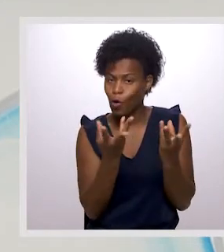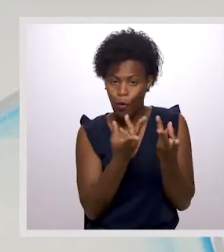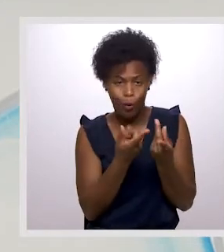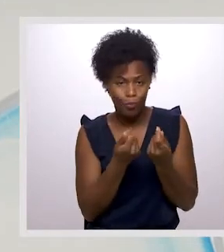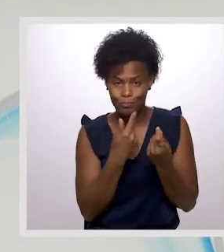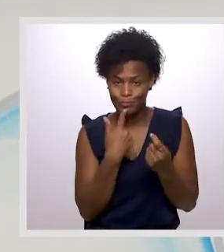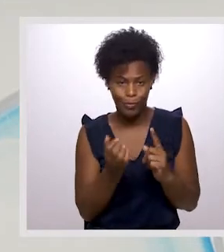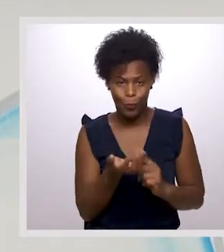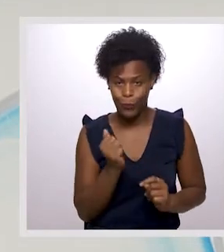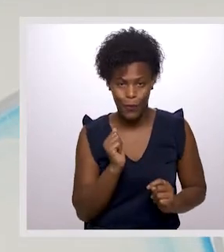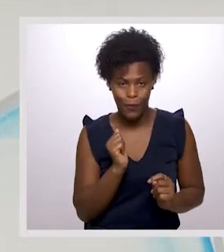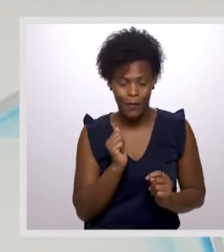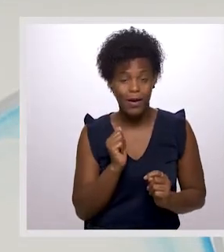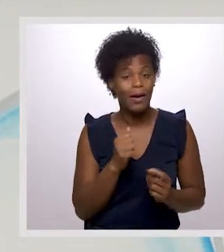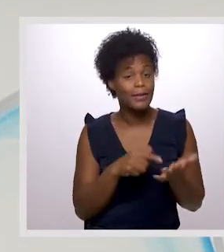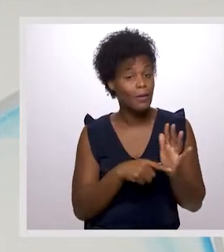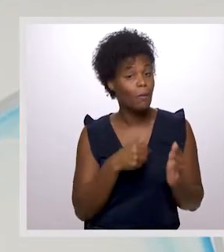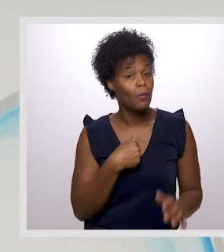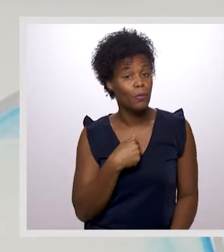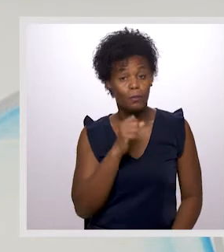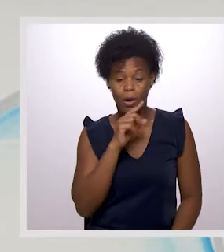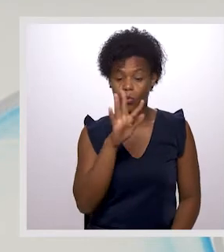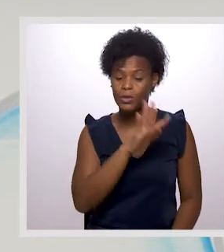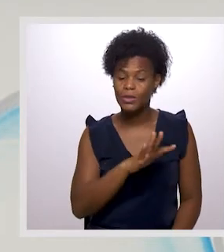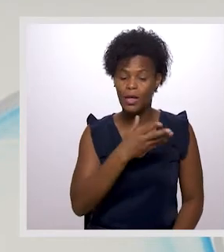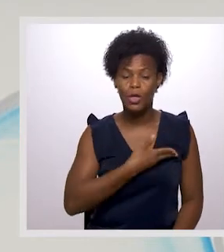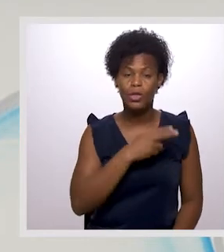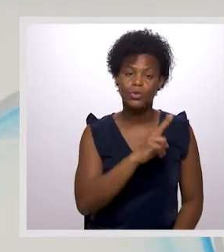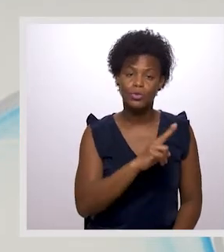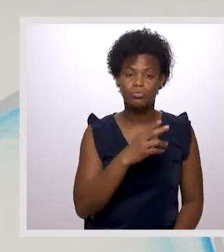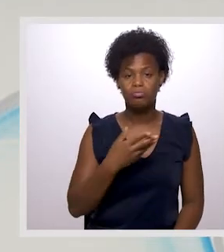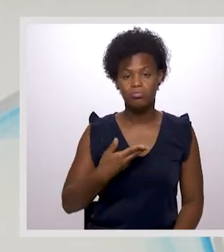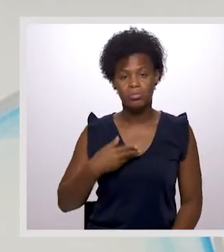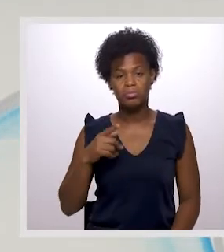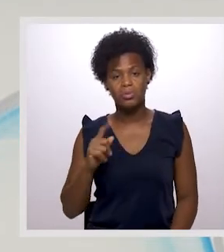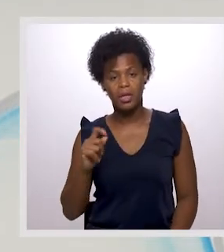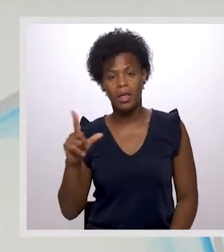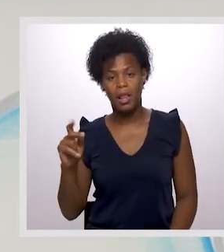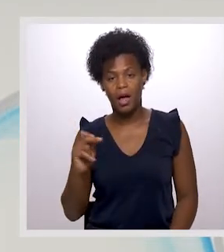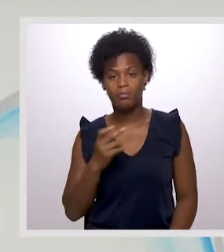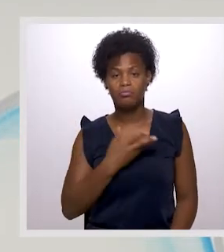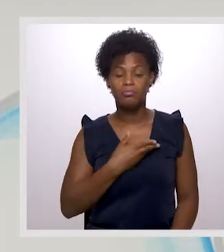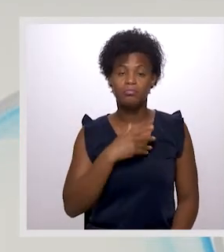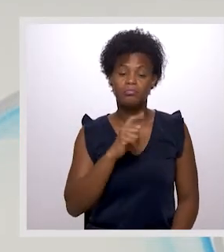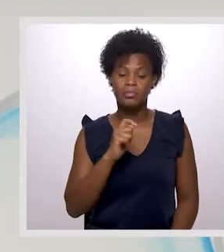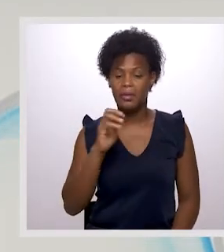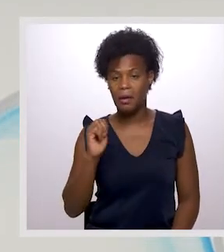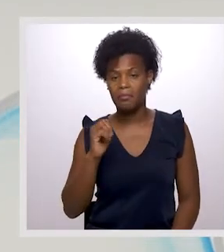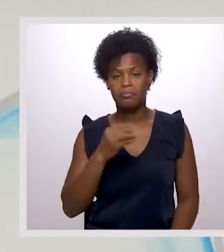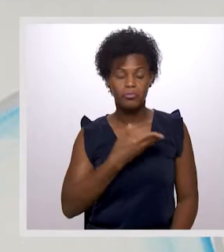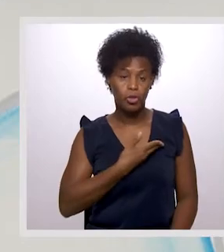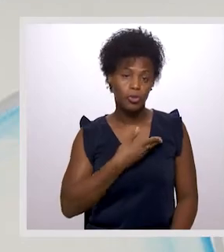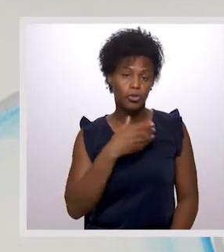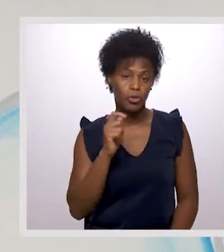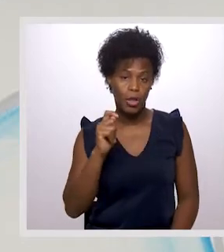contar. Então, je peux utiliser du, de la, de ou de l'apostrophe.